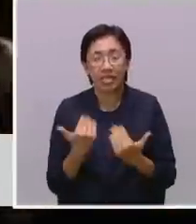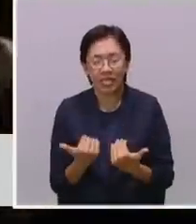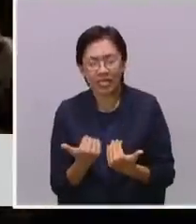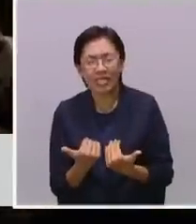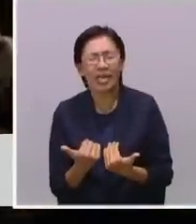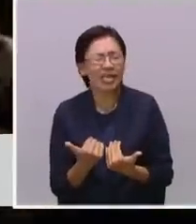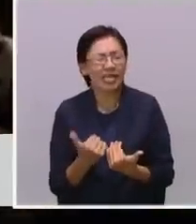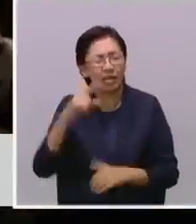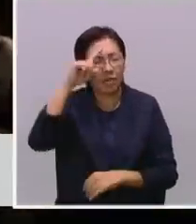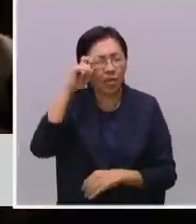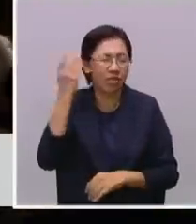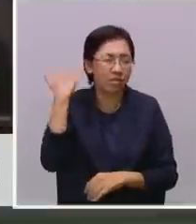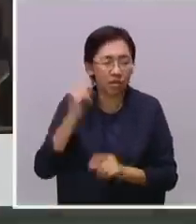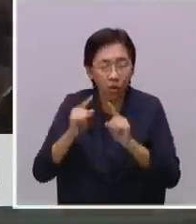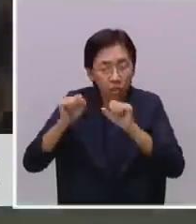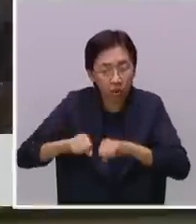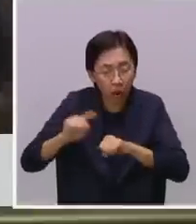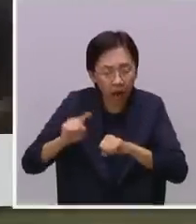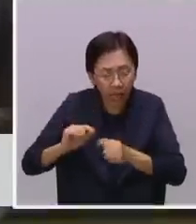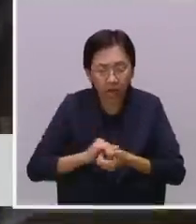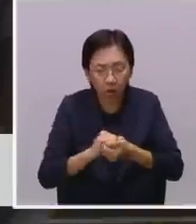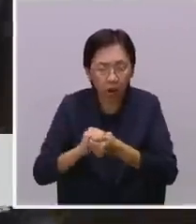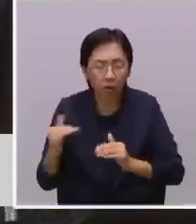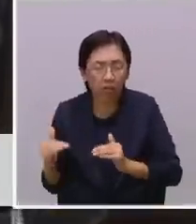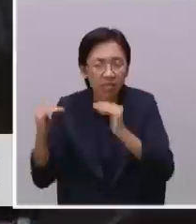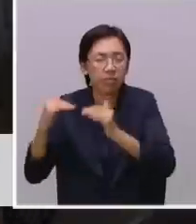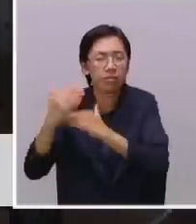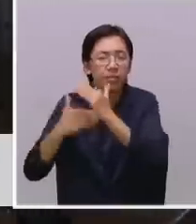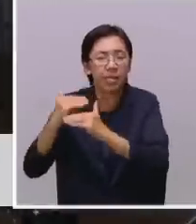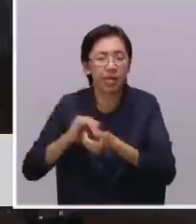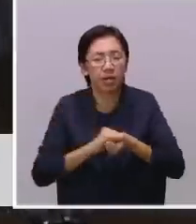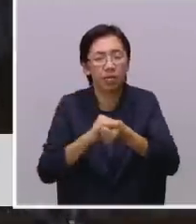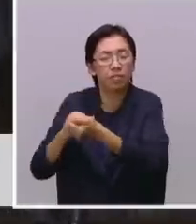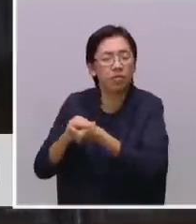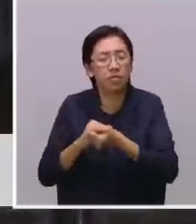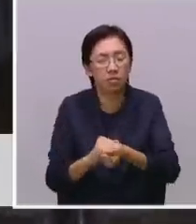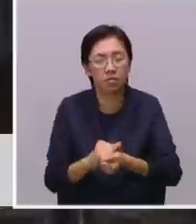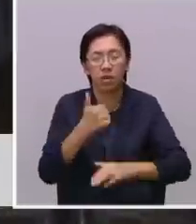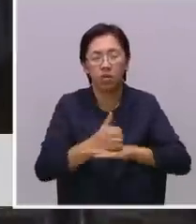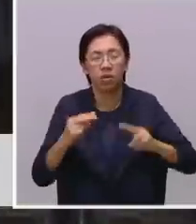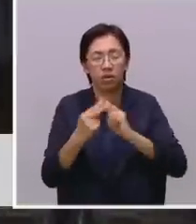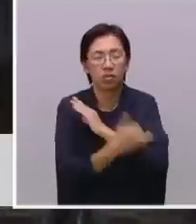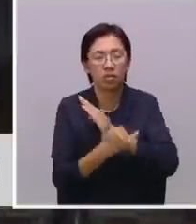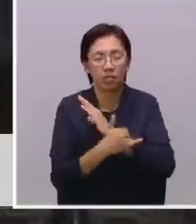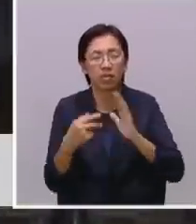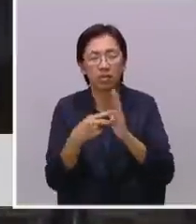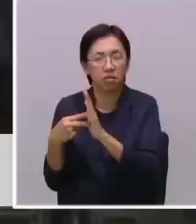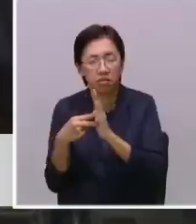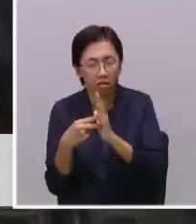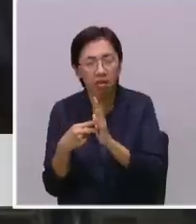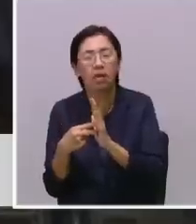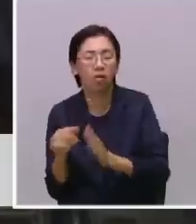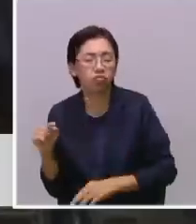เมื่อวันเสาร์ที่ผ่านมาตกลงที่จะยกระดับความร่วมมือระหว่างกันด้วยค่ะแล้วก็มีรัฐมนตรีต่างประเทศของซีเรียเดินทางไปเยือนกรุง